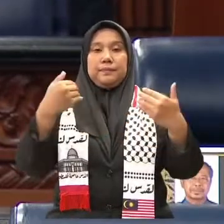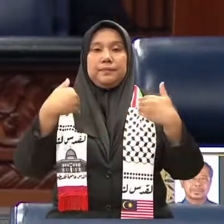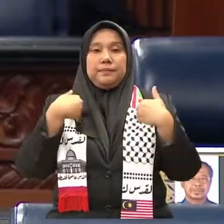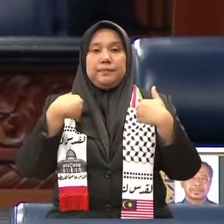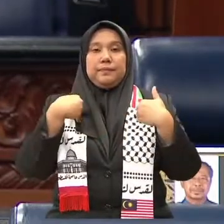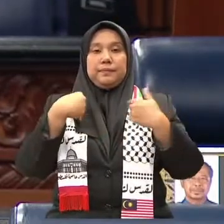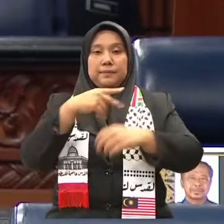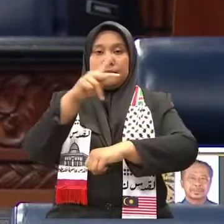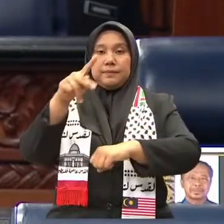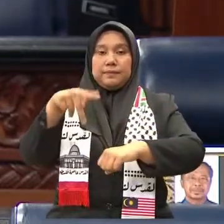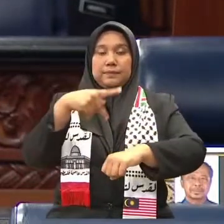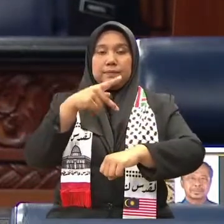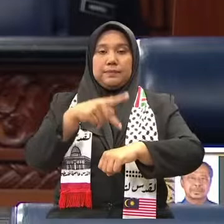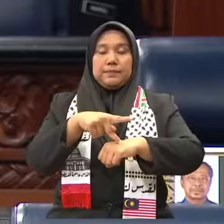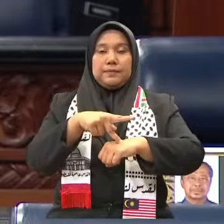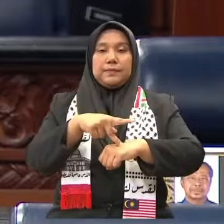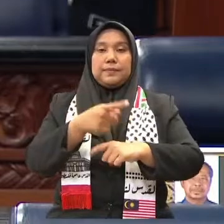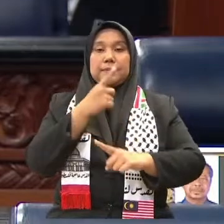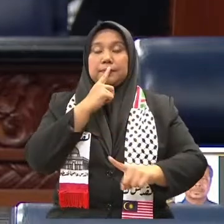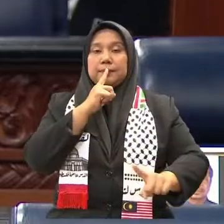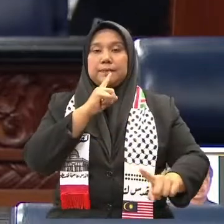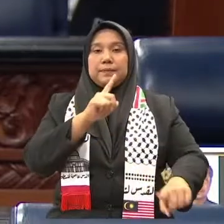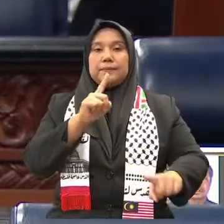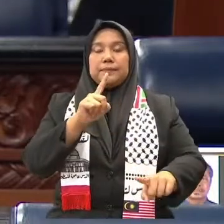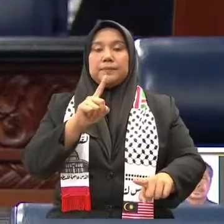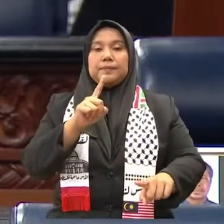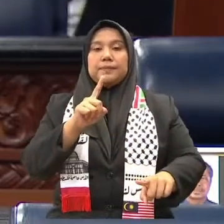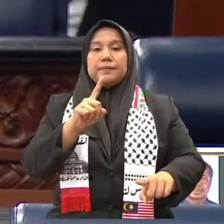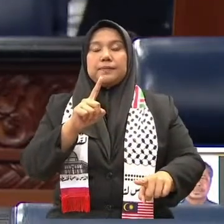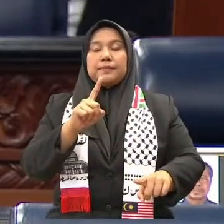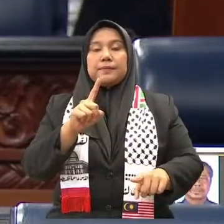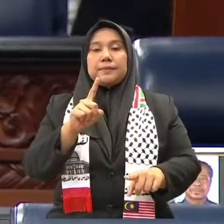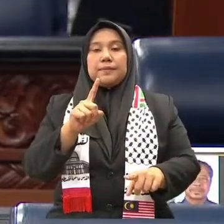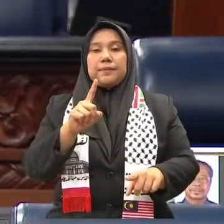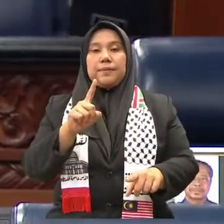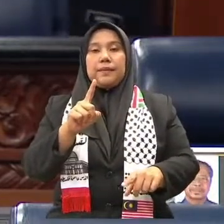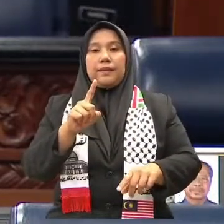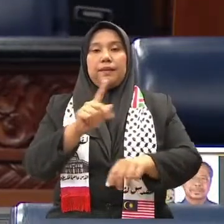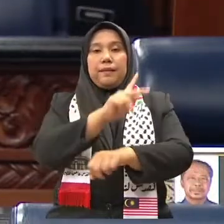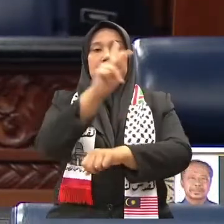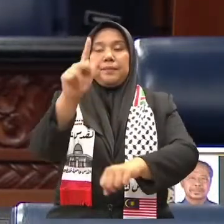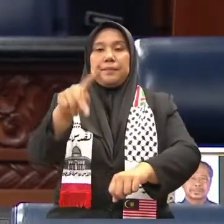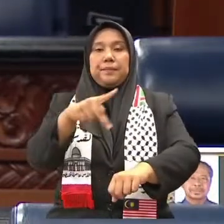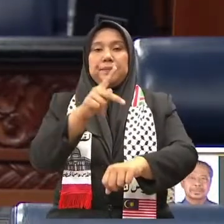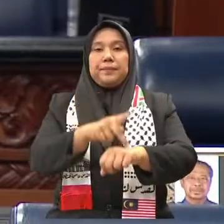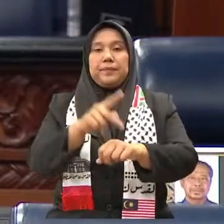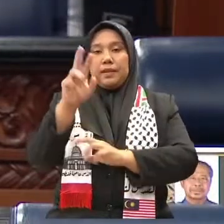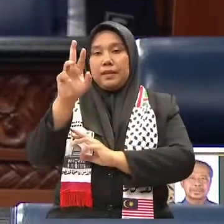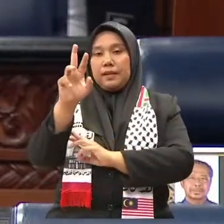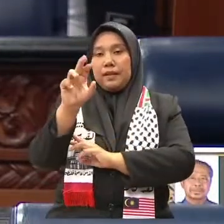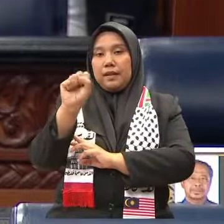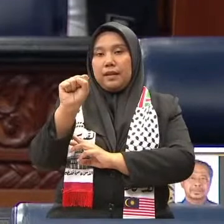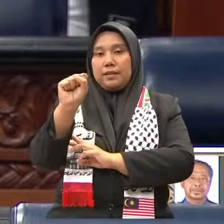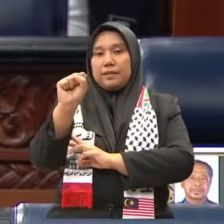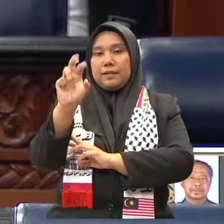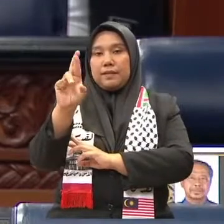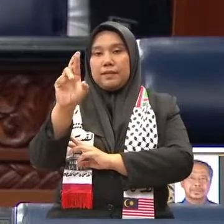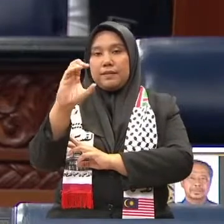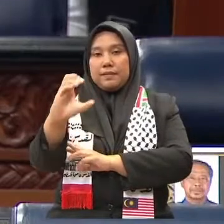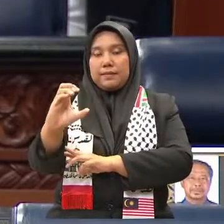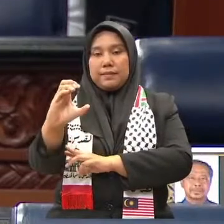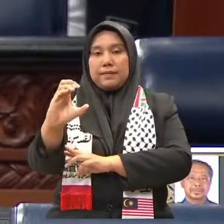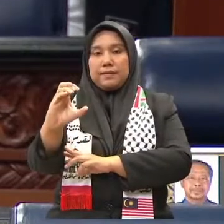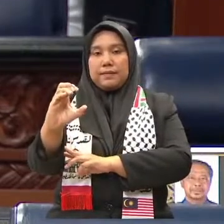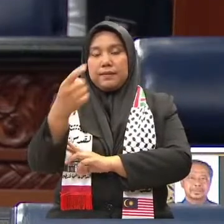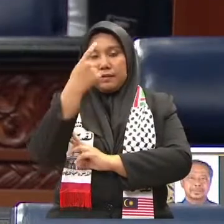sekali pusat respons skam kebangsaan atau National Scam Response Center ni, NSRC ni, bagi